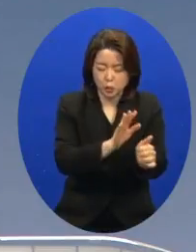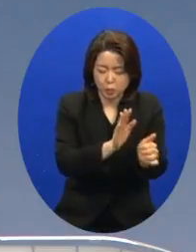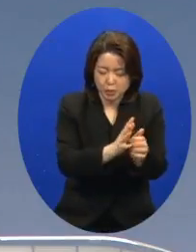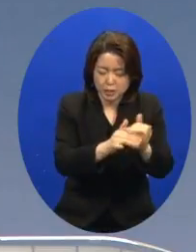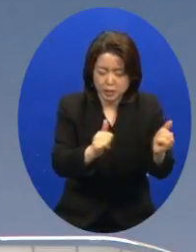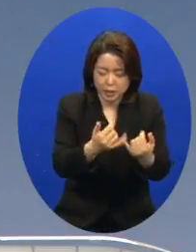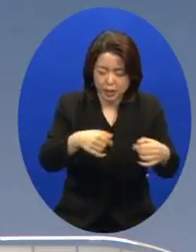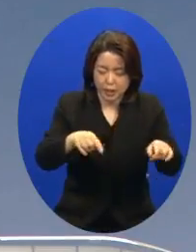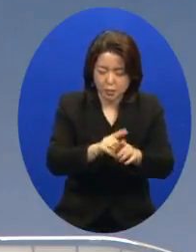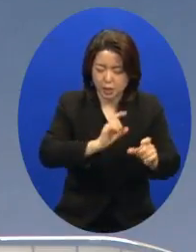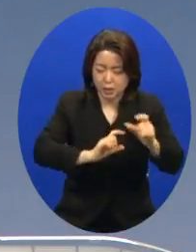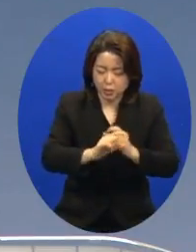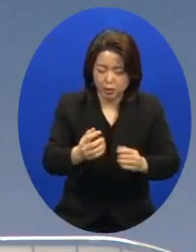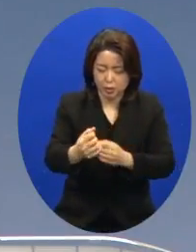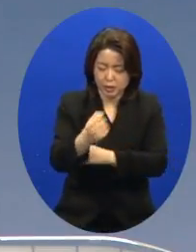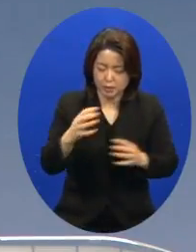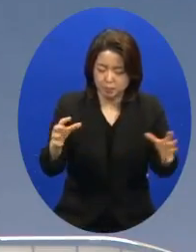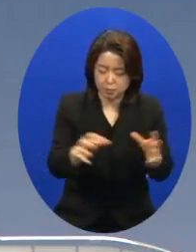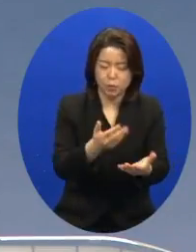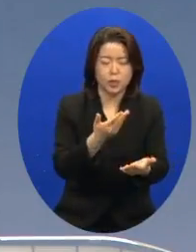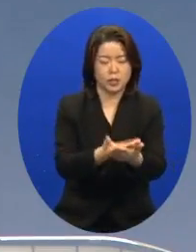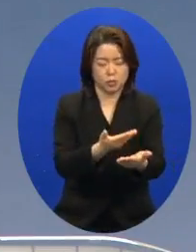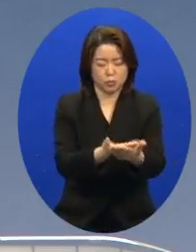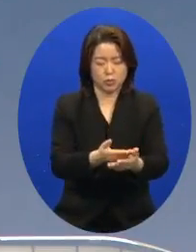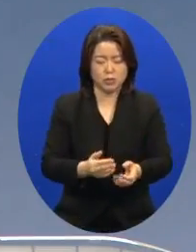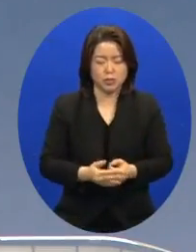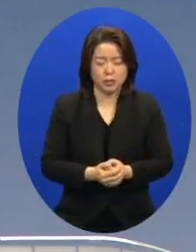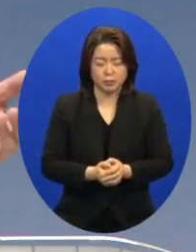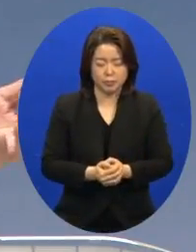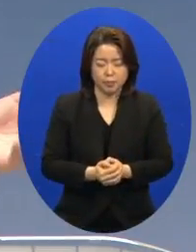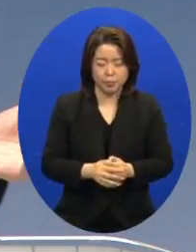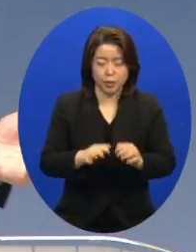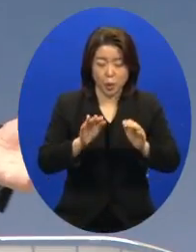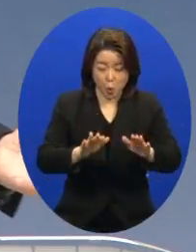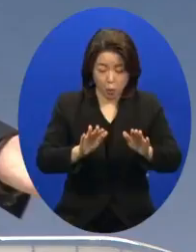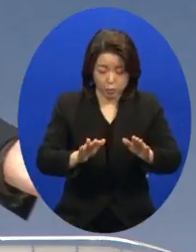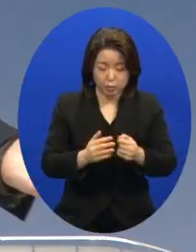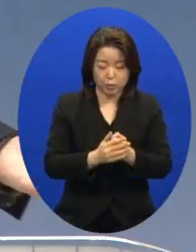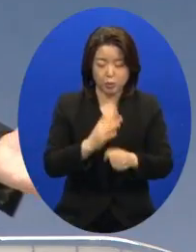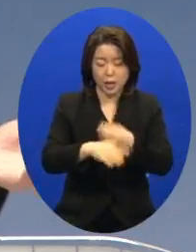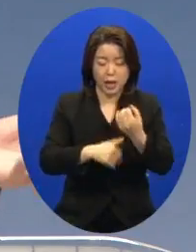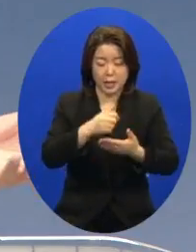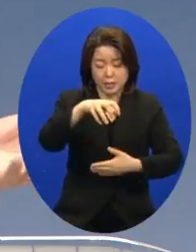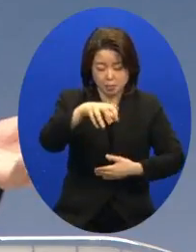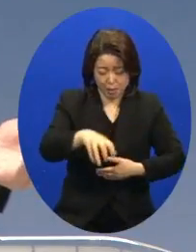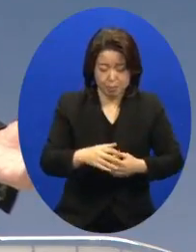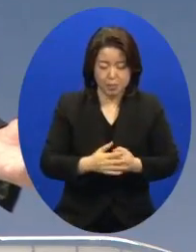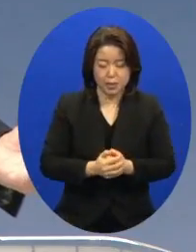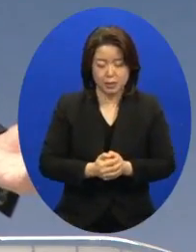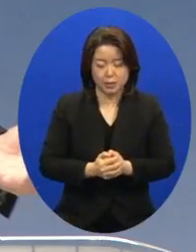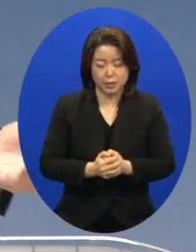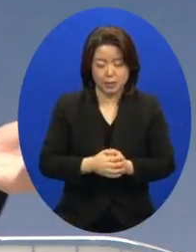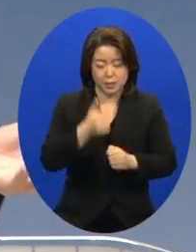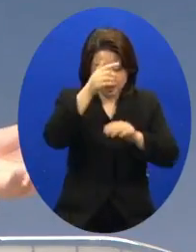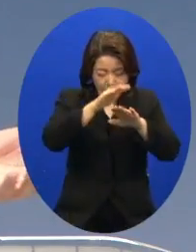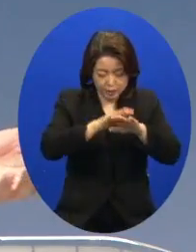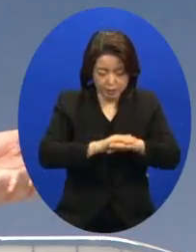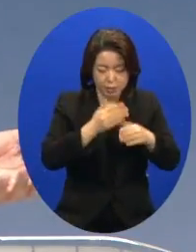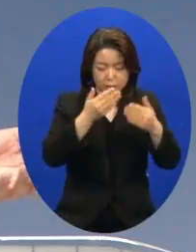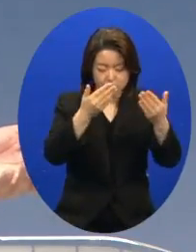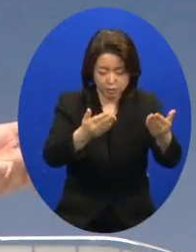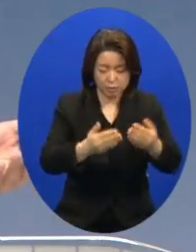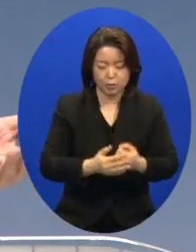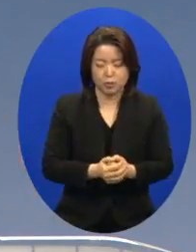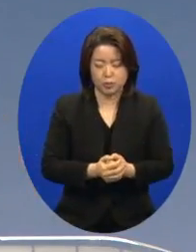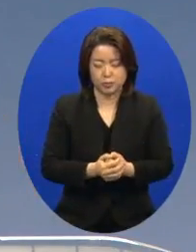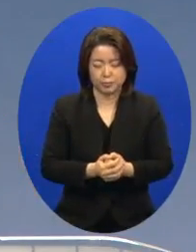더 힘을 모으게 해 주옵소서 오늘도 하나님 앞에 예배 하면서